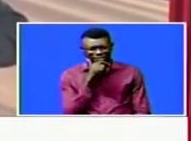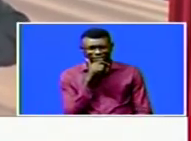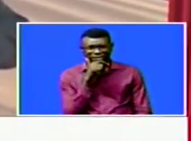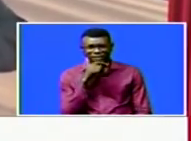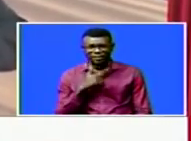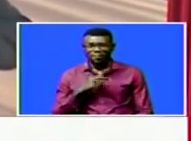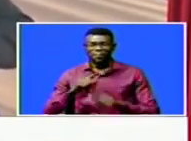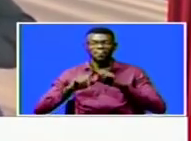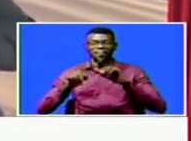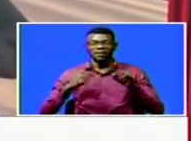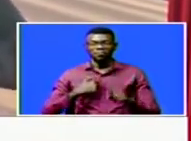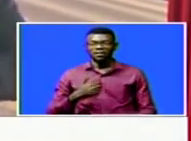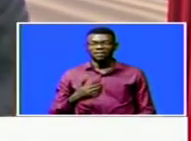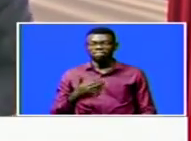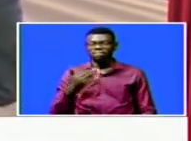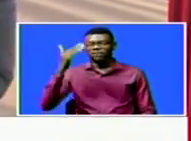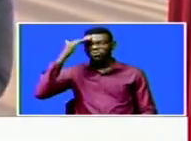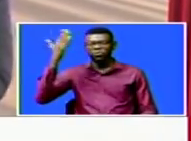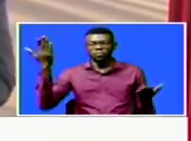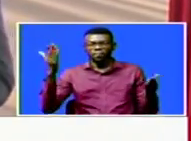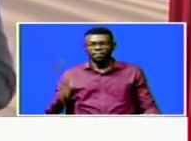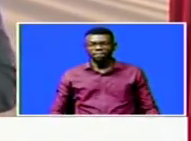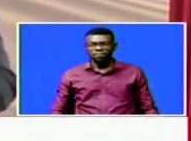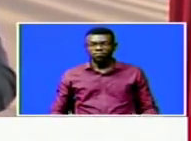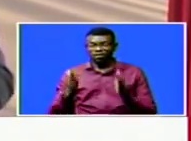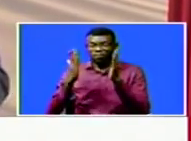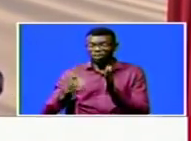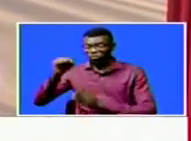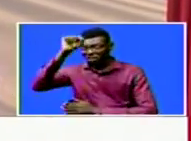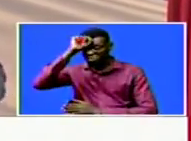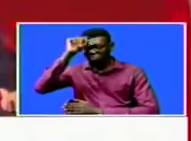Kini mimi nikajua mjinga peke yake ndiyo anajipeleka kwa moto.